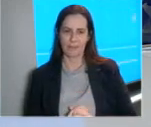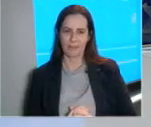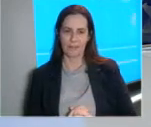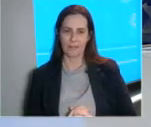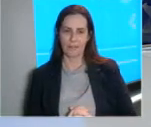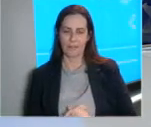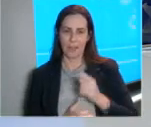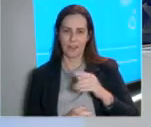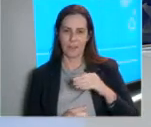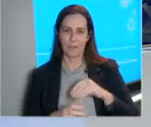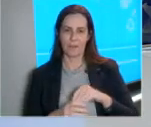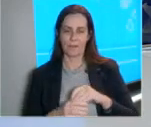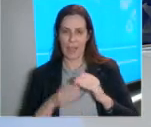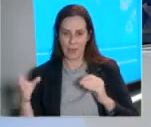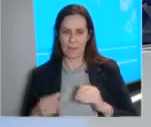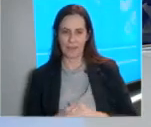מגוש ה-55.